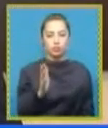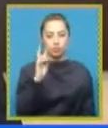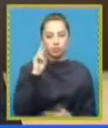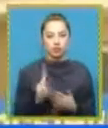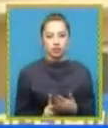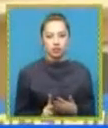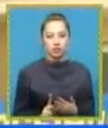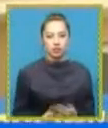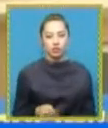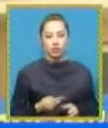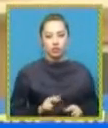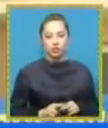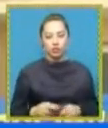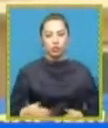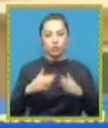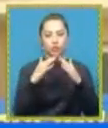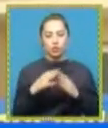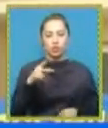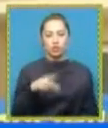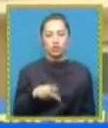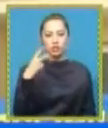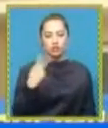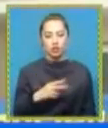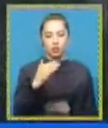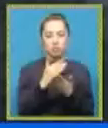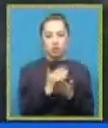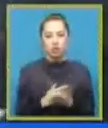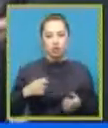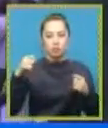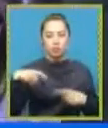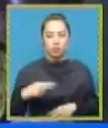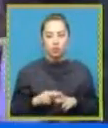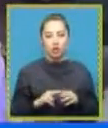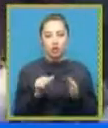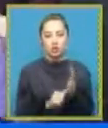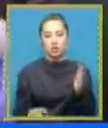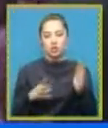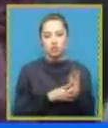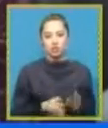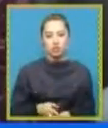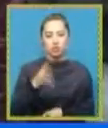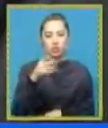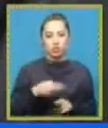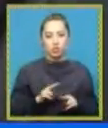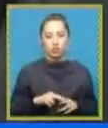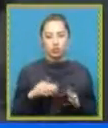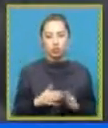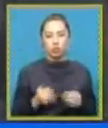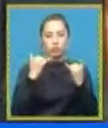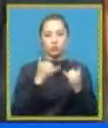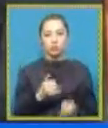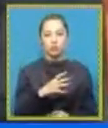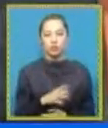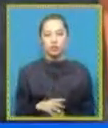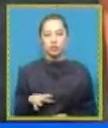жоспарланып отыр. Қол жетімді баспана 2020. Бұл бағыт бойынша өңірімізде 69 көпқабатты тұрғын үй бой тіктеді. Соның 19-ы